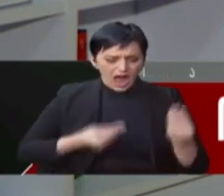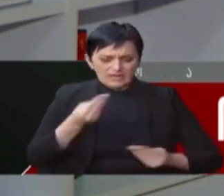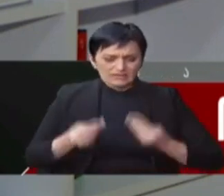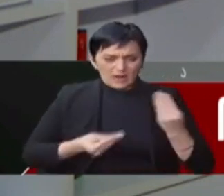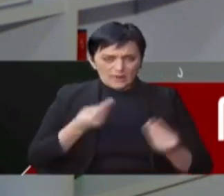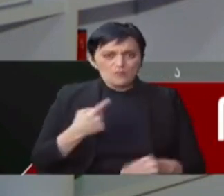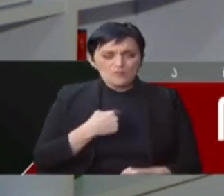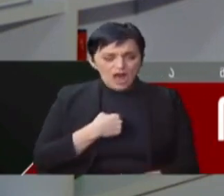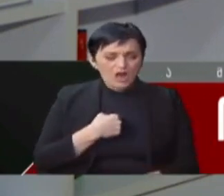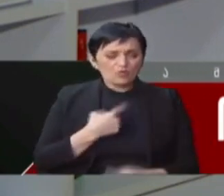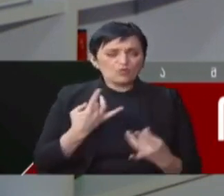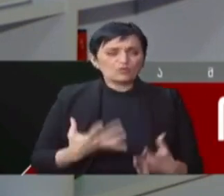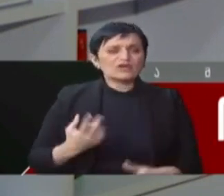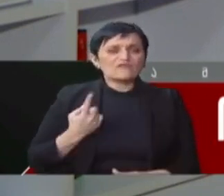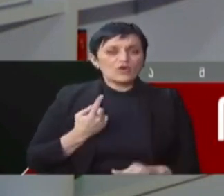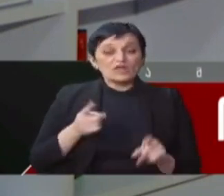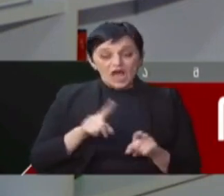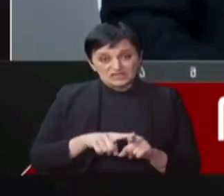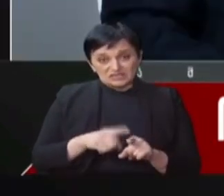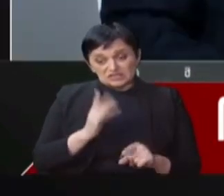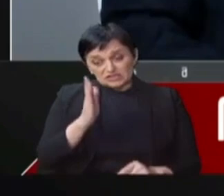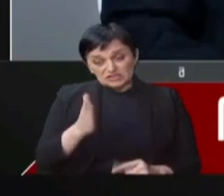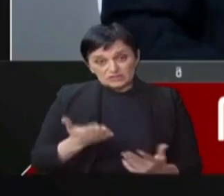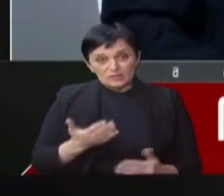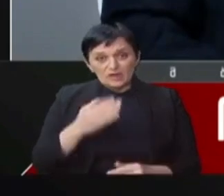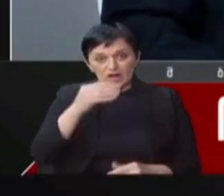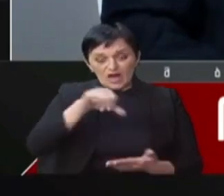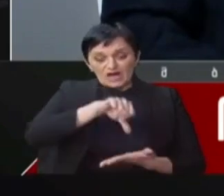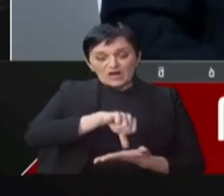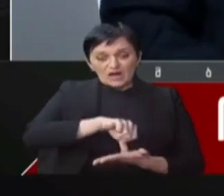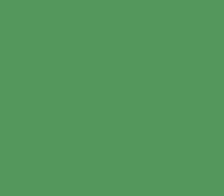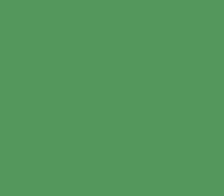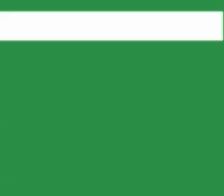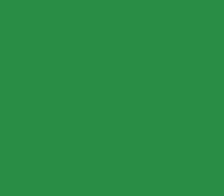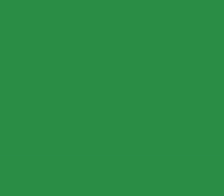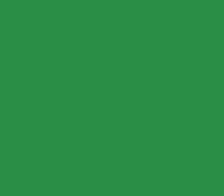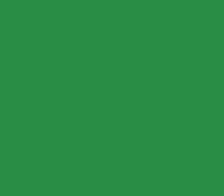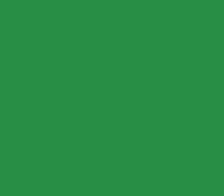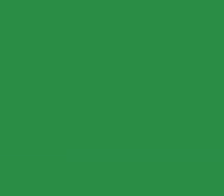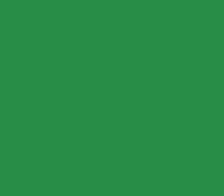ველოდები, რომ შეიძლება ასეთი რამე მოხდეს. მადლობა გადაცემაში მონაწილეობისთვის.